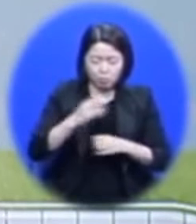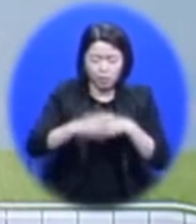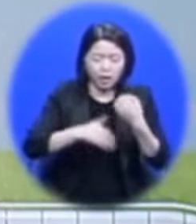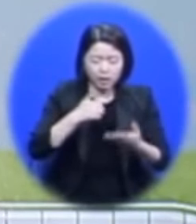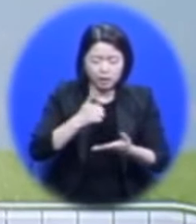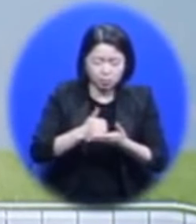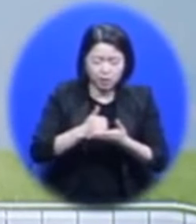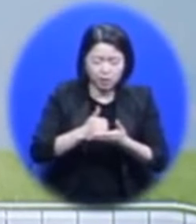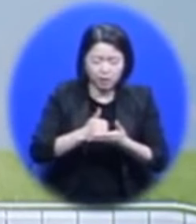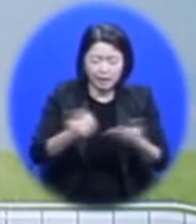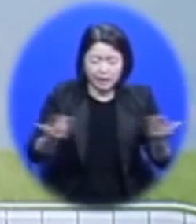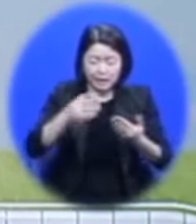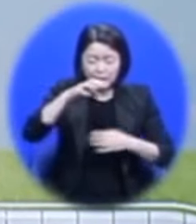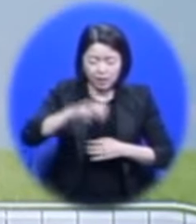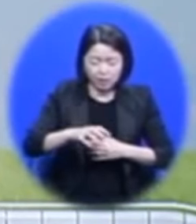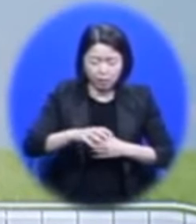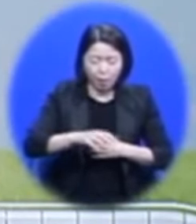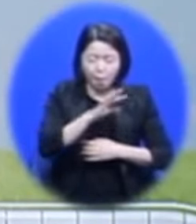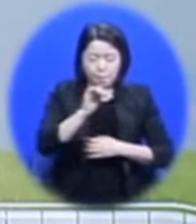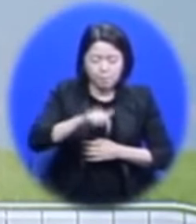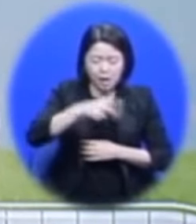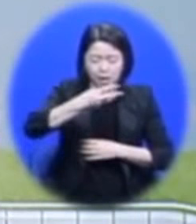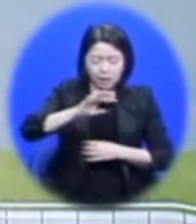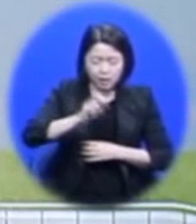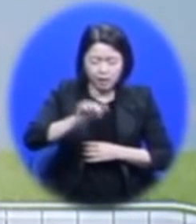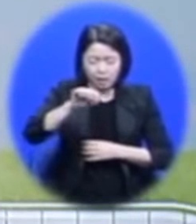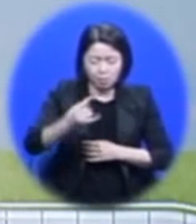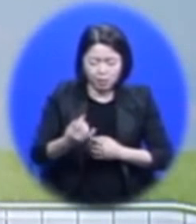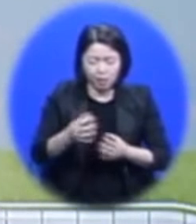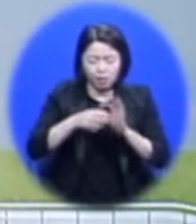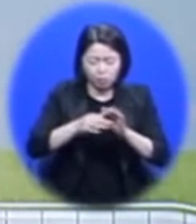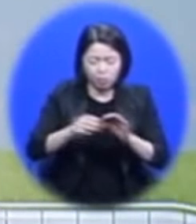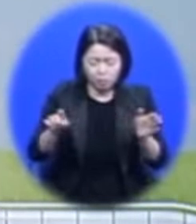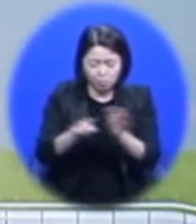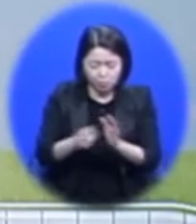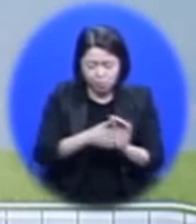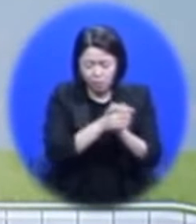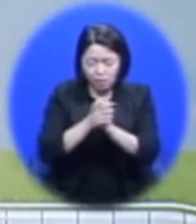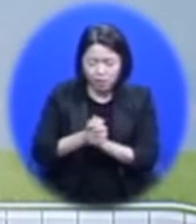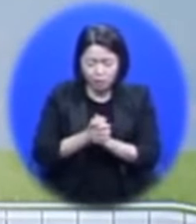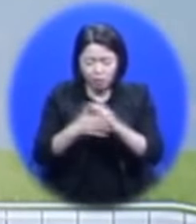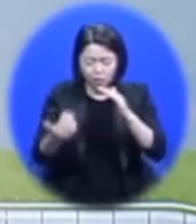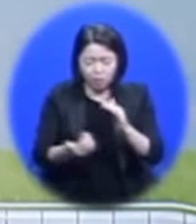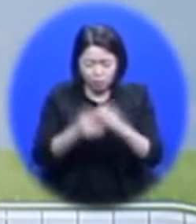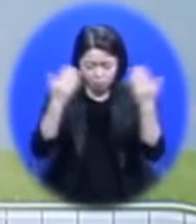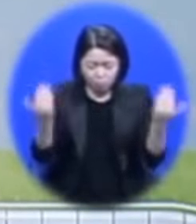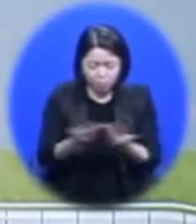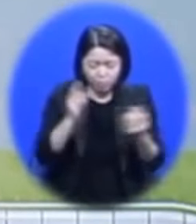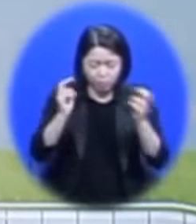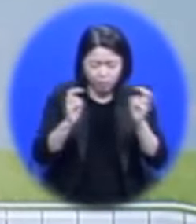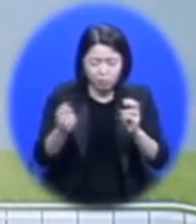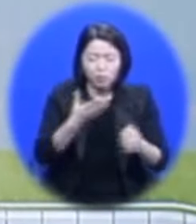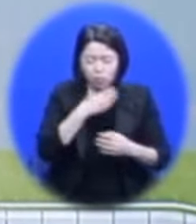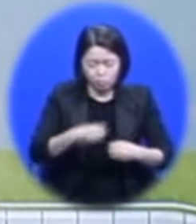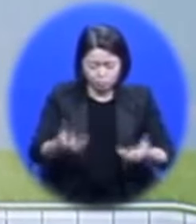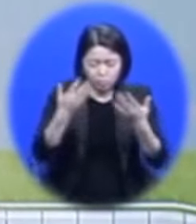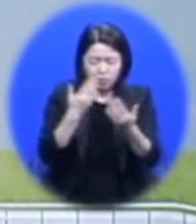하나님의 일터박람회를 통해 믿음의 연합을 이루려고 하는 모든 기업인들을 축복해